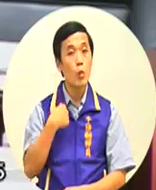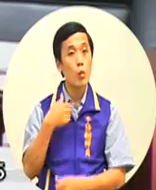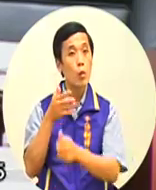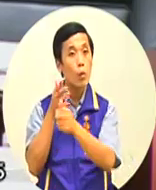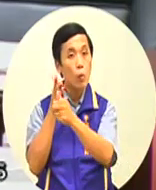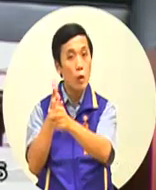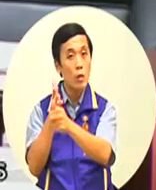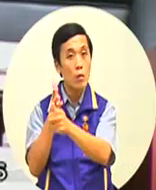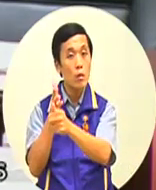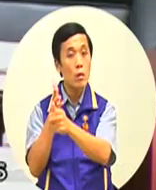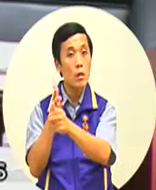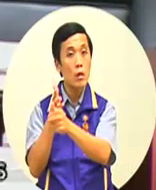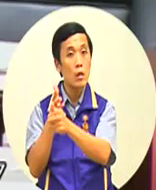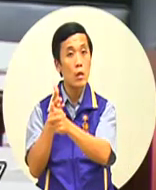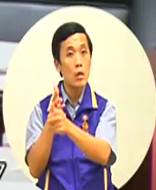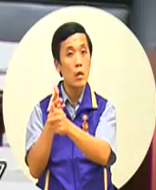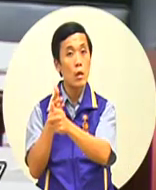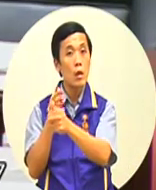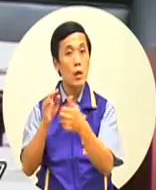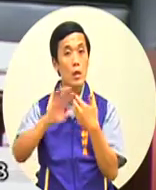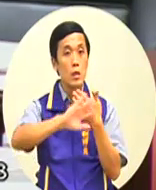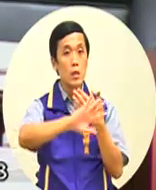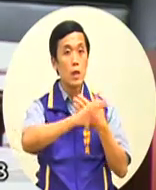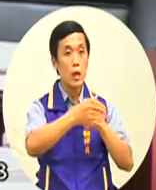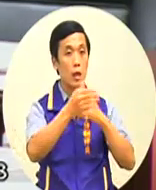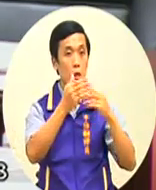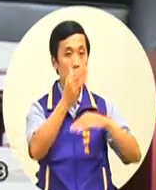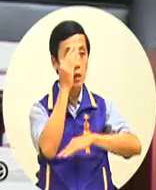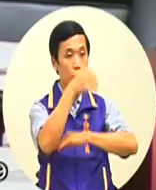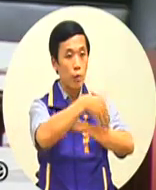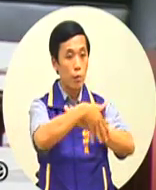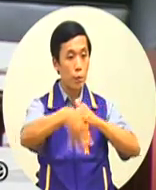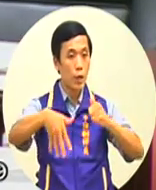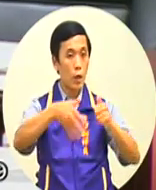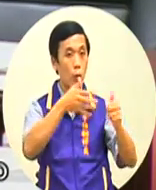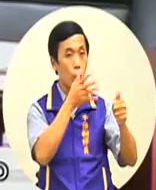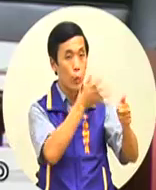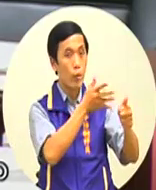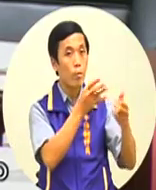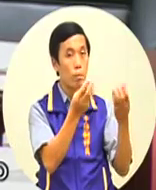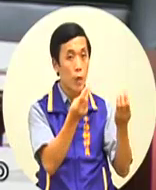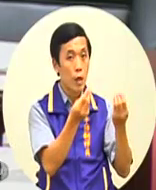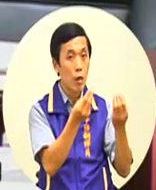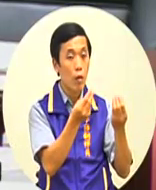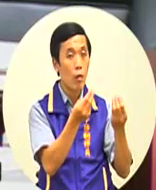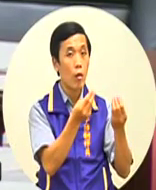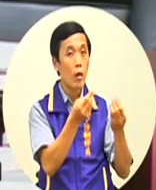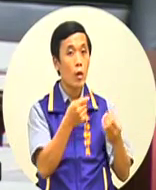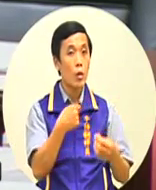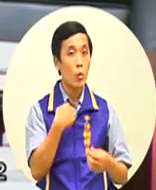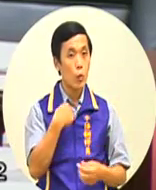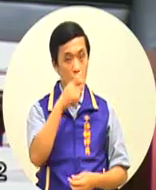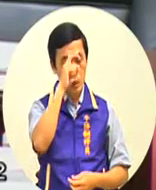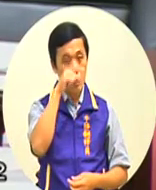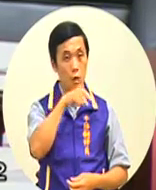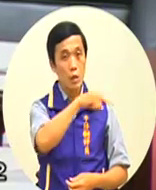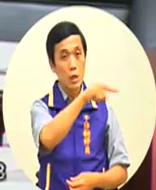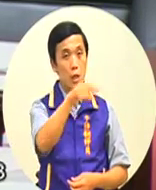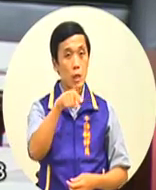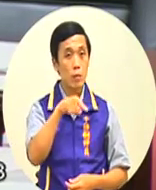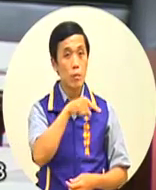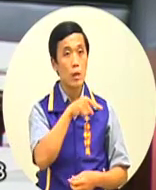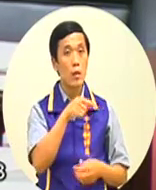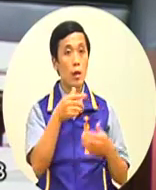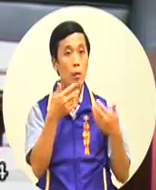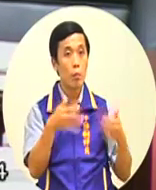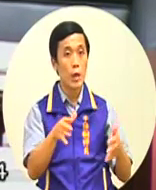到其他的局处的时候，我希望说你们不要说去